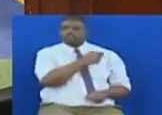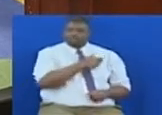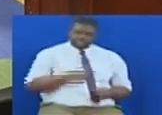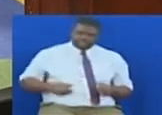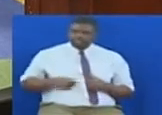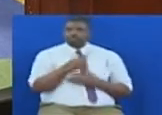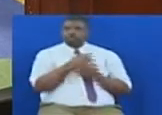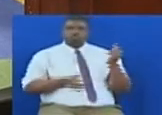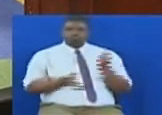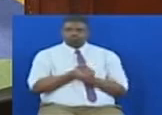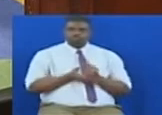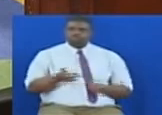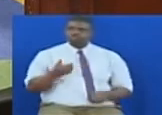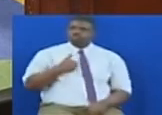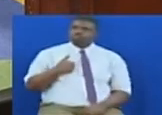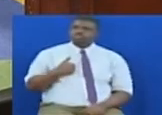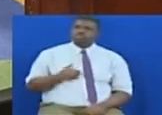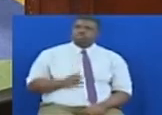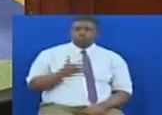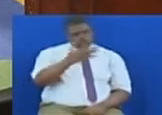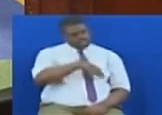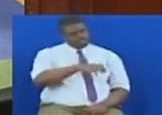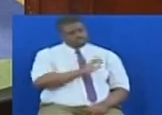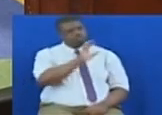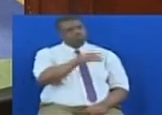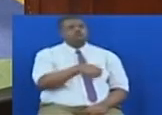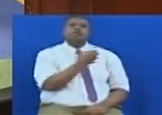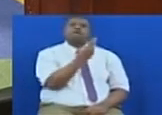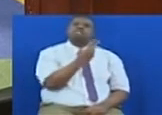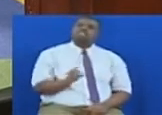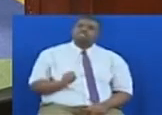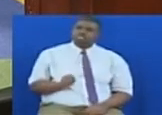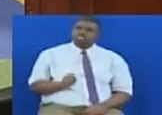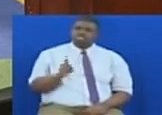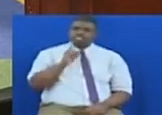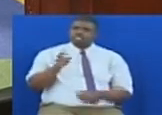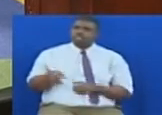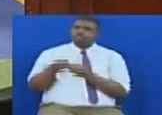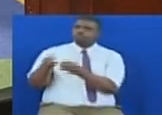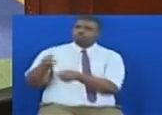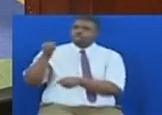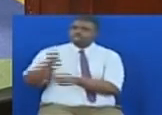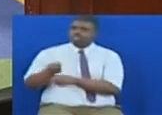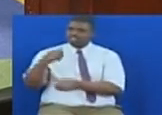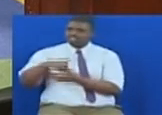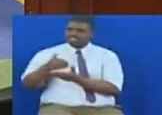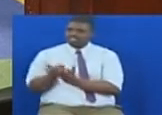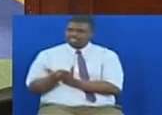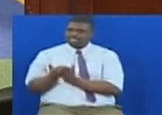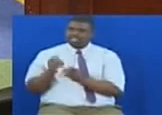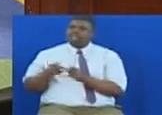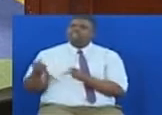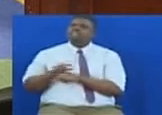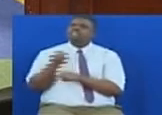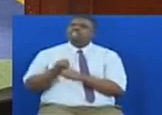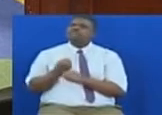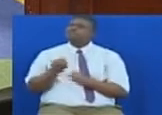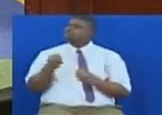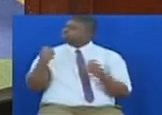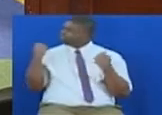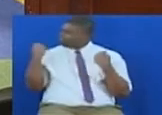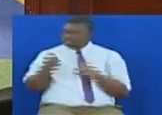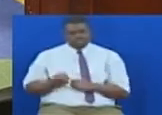Nimekuwa naye uwaziri miaka 20. Kila anapopewa kazi kwenye sekta amefanya kwa bidii, na hiyo